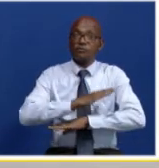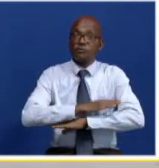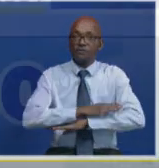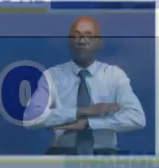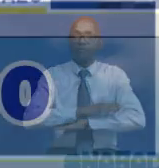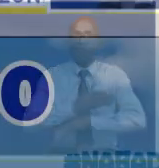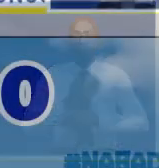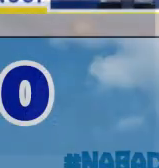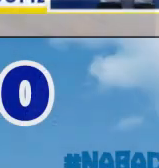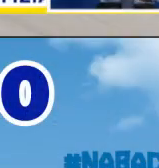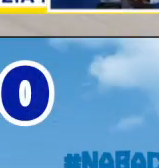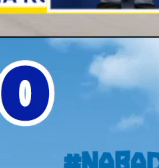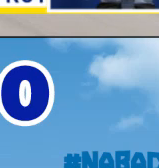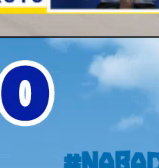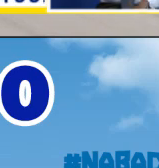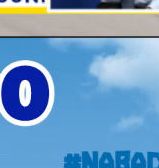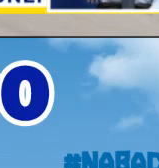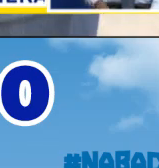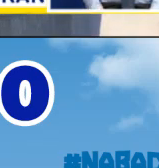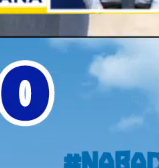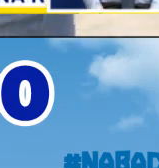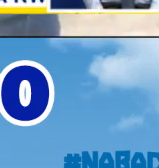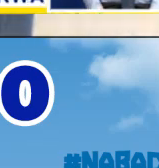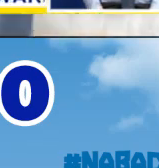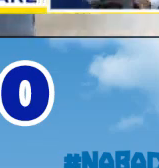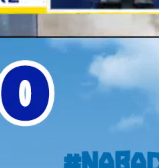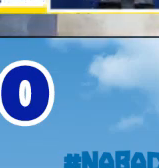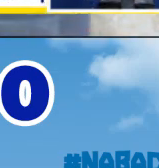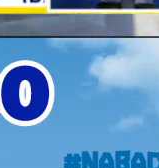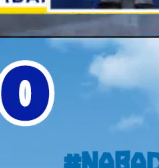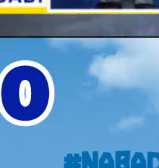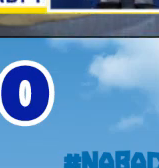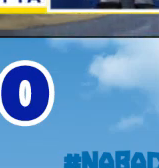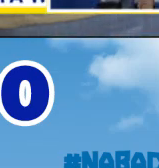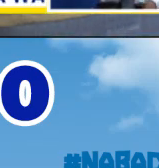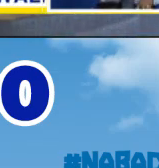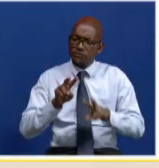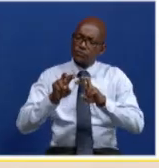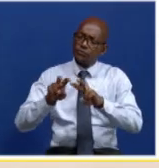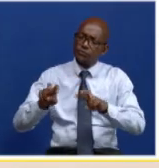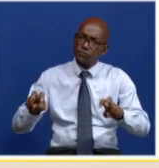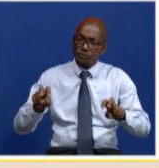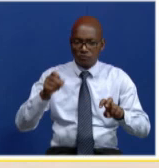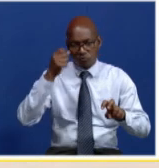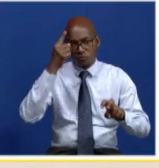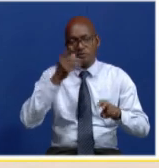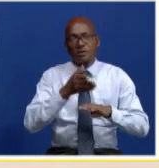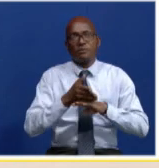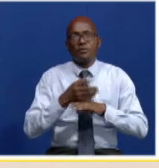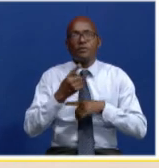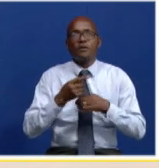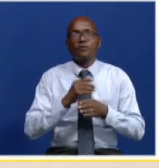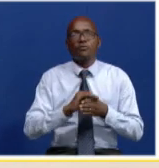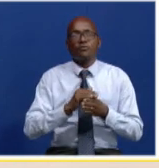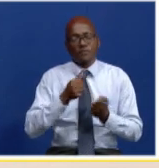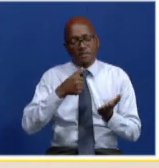mwaka mii mwa oper ambo zany na mamlaka ya udh wa usaf ardh imei baad ya makun ya maasi kua kutum